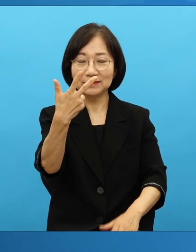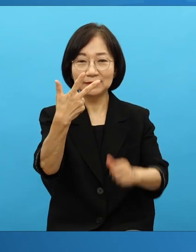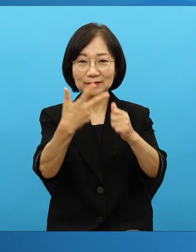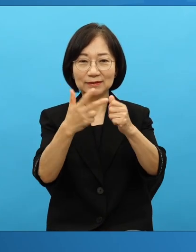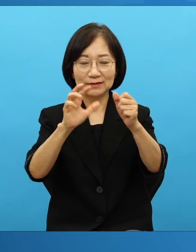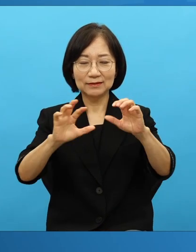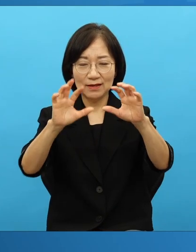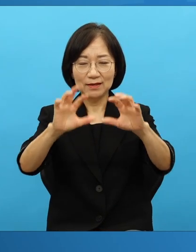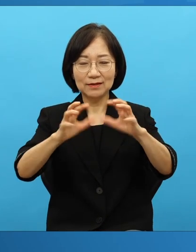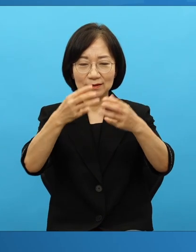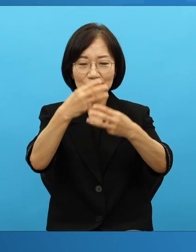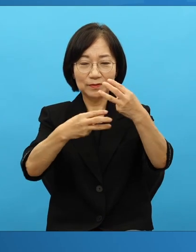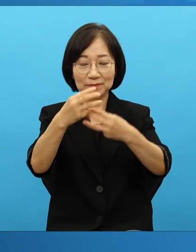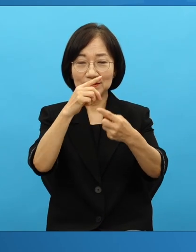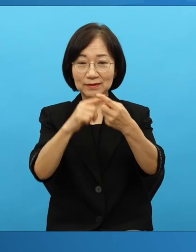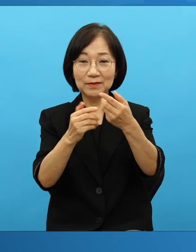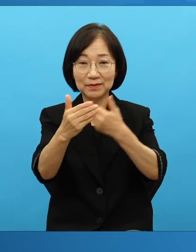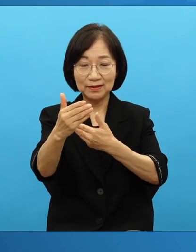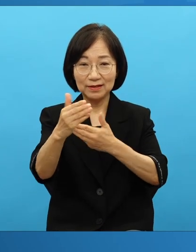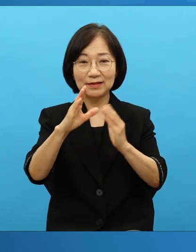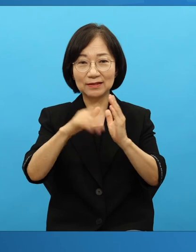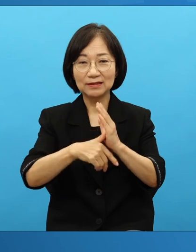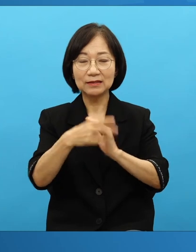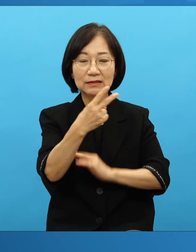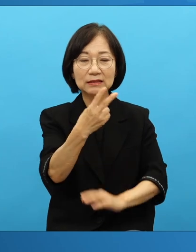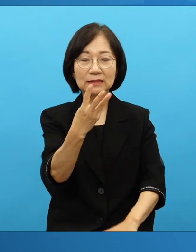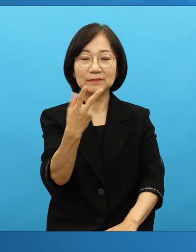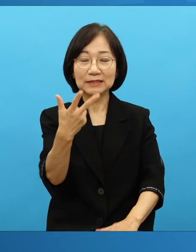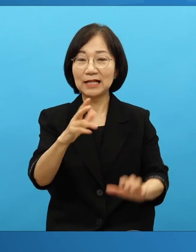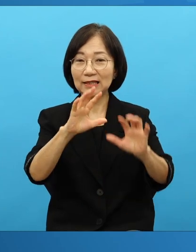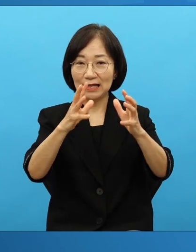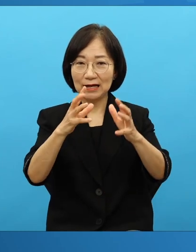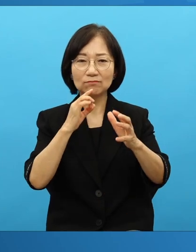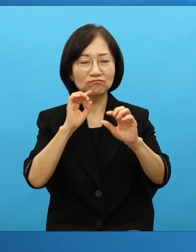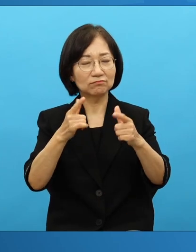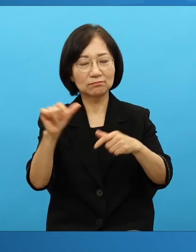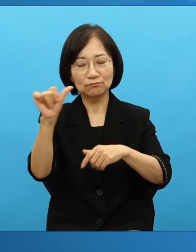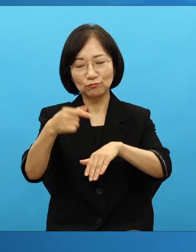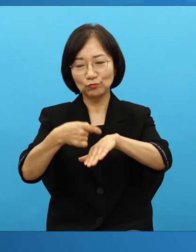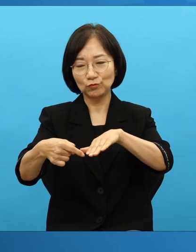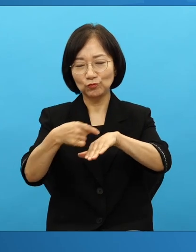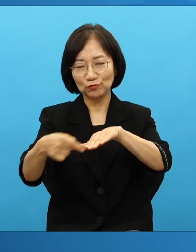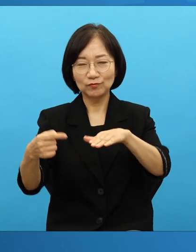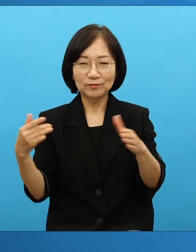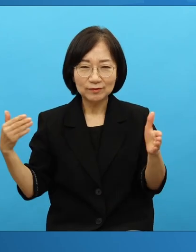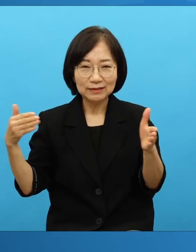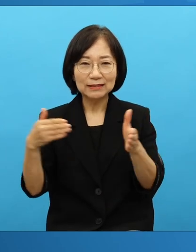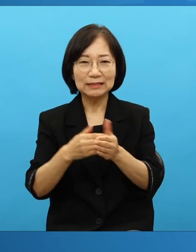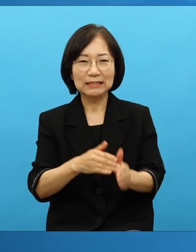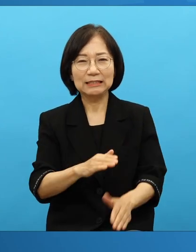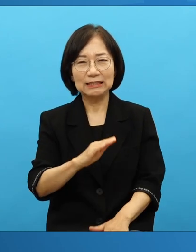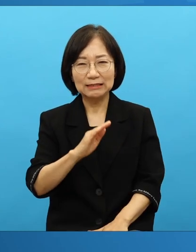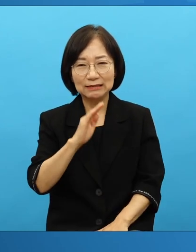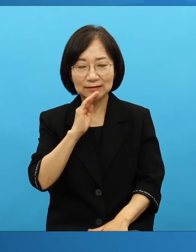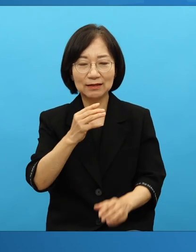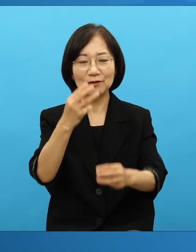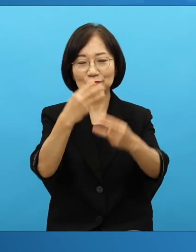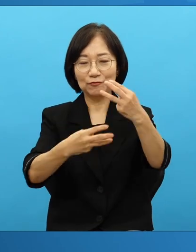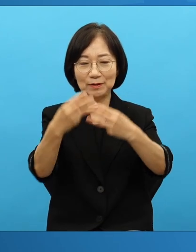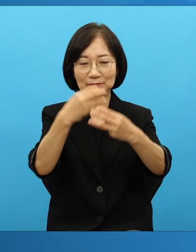렘넌트 대회는 237 나라를 넘어 5천 종족을 향해 실제적인 렘넌트